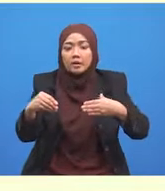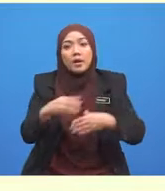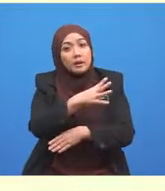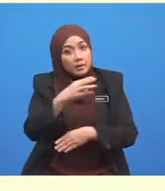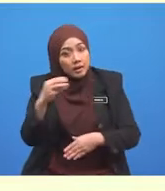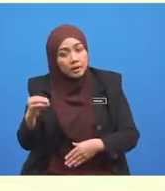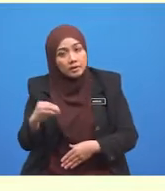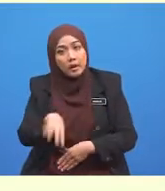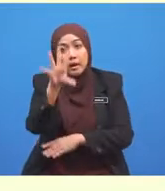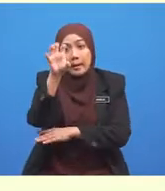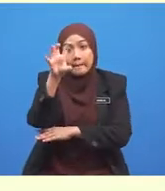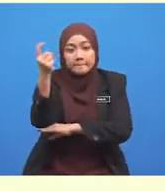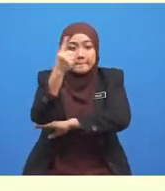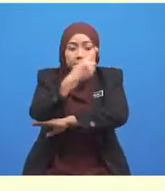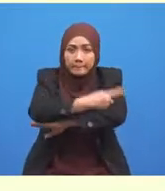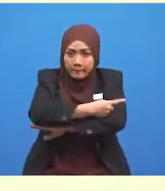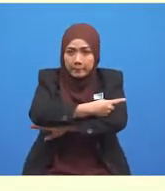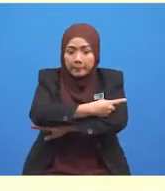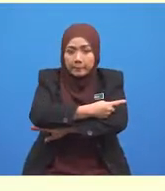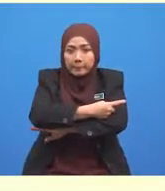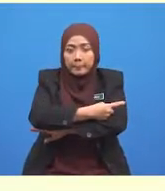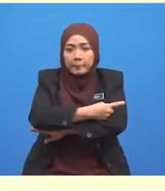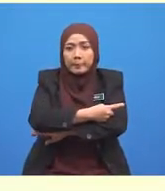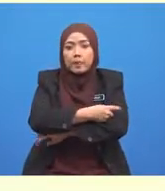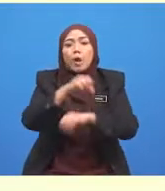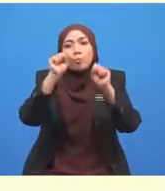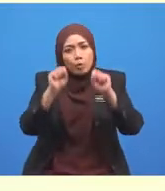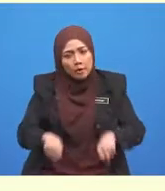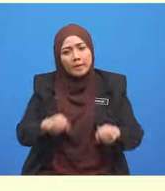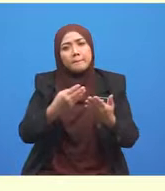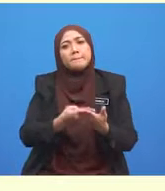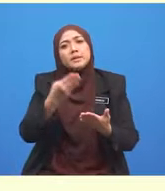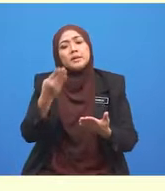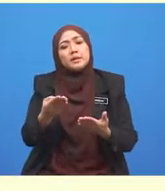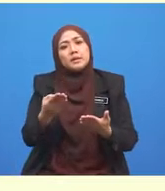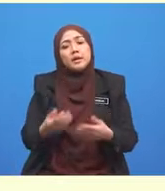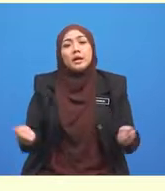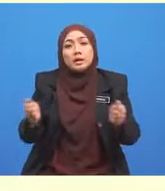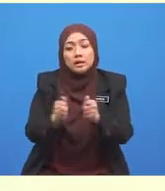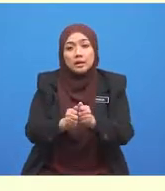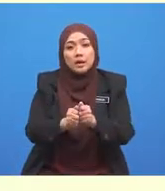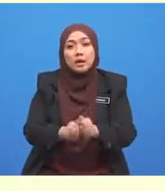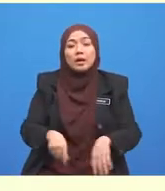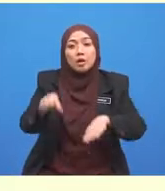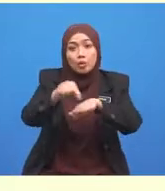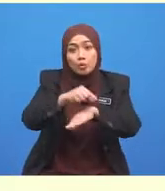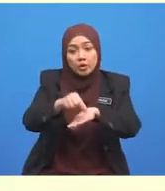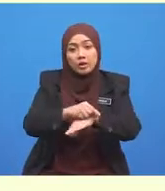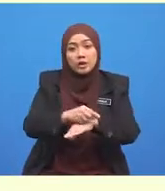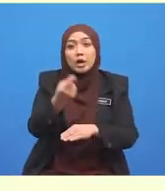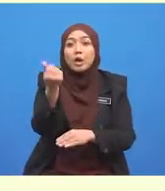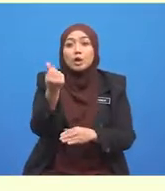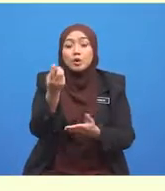dalam tempoh 50 hari, Zamri dapat membeli permainan tersebut menggunakan wang sakunya